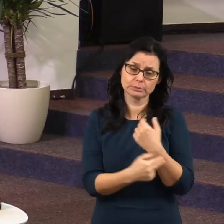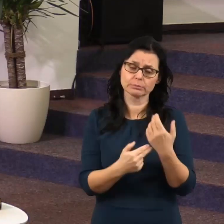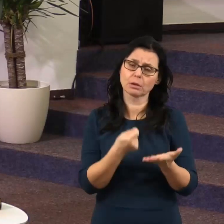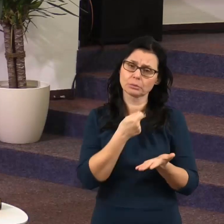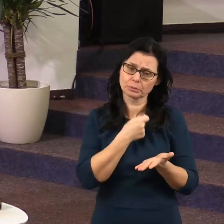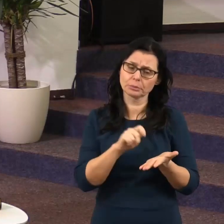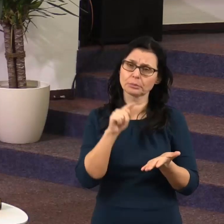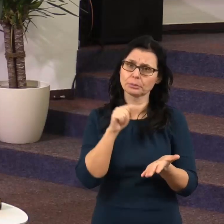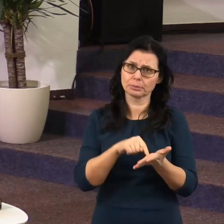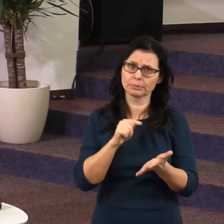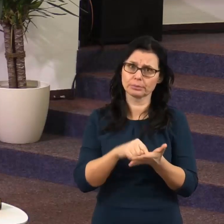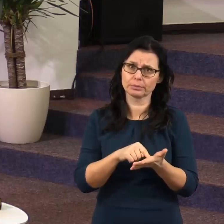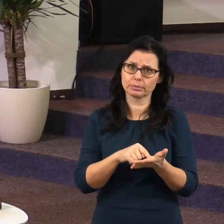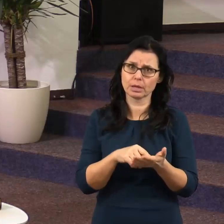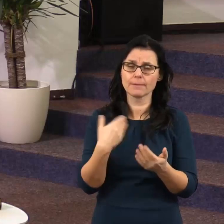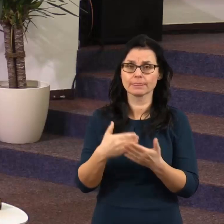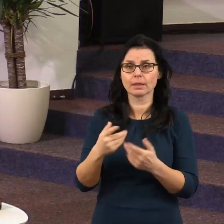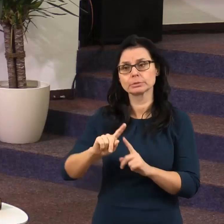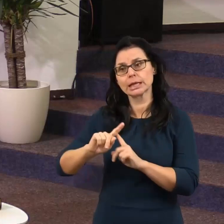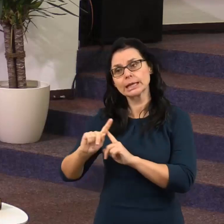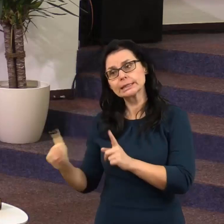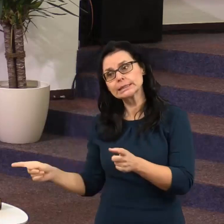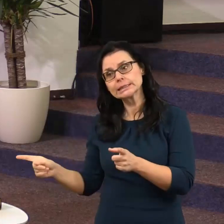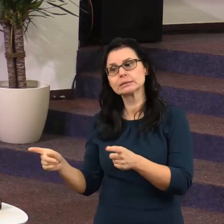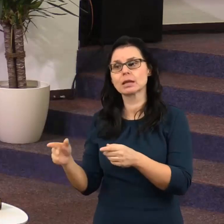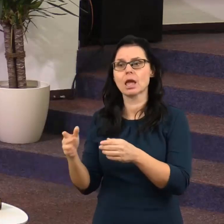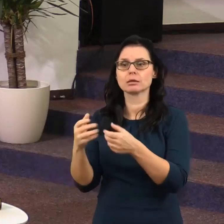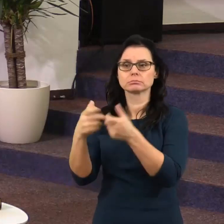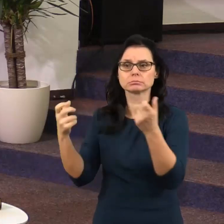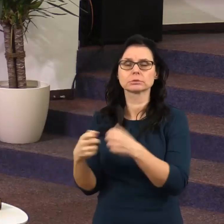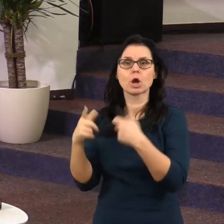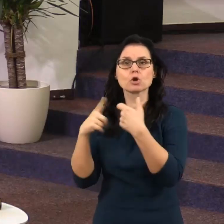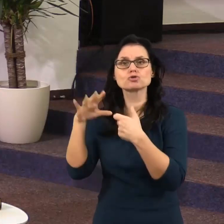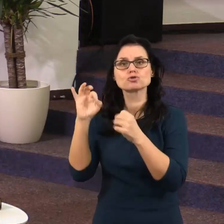a ne třeba ke Koránu nebo k něčemu jinému.